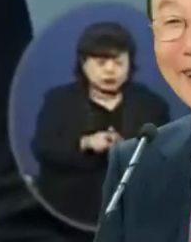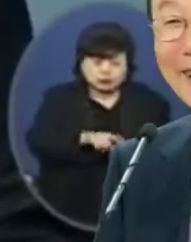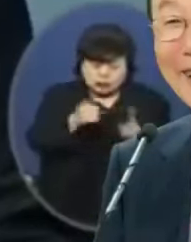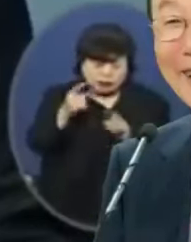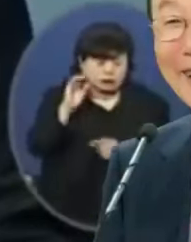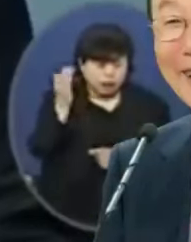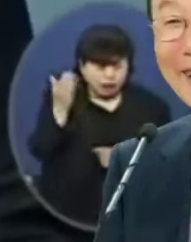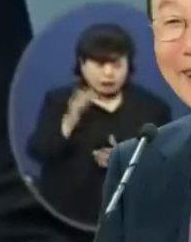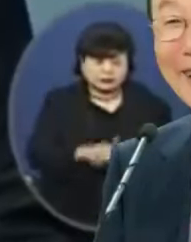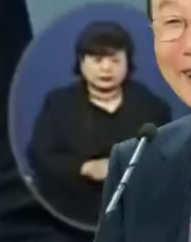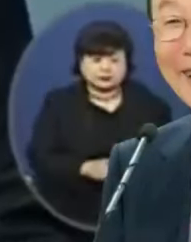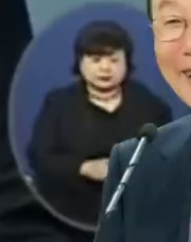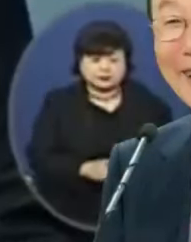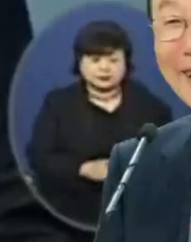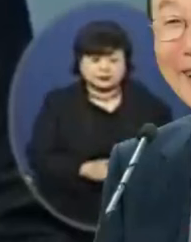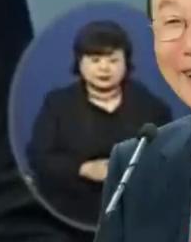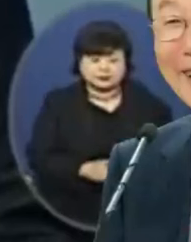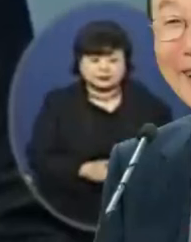살리라.